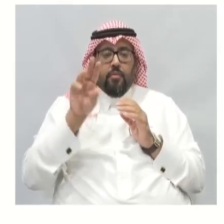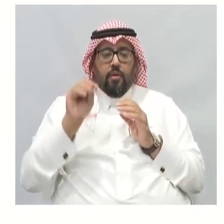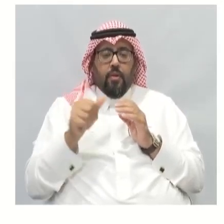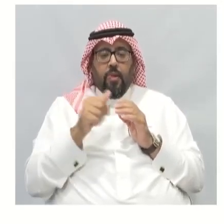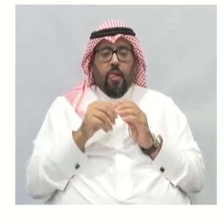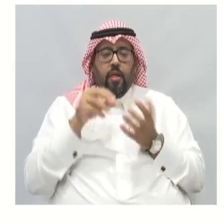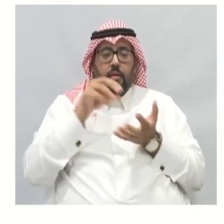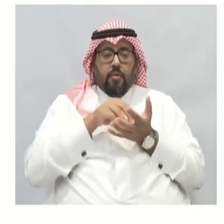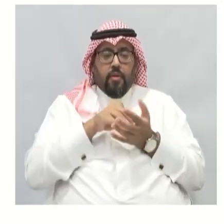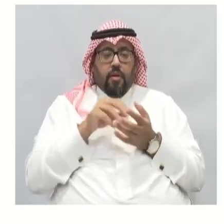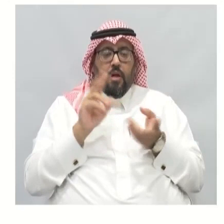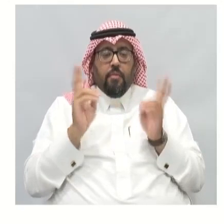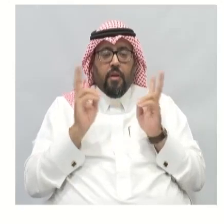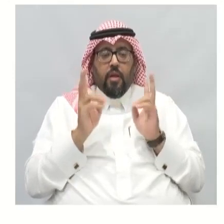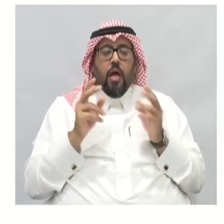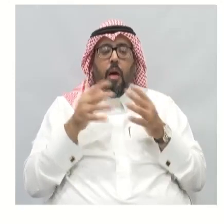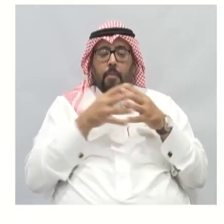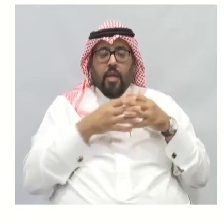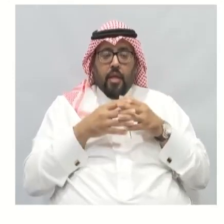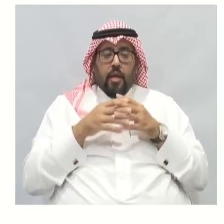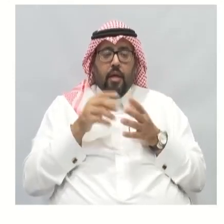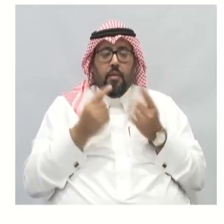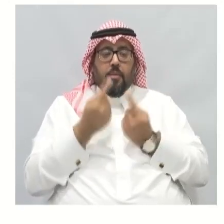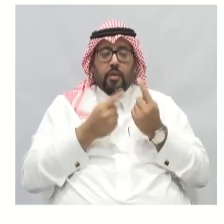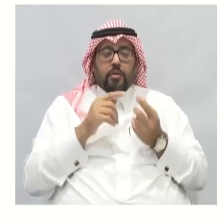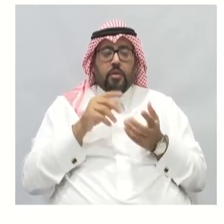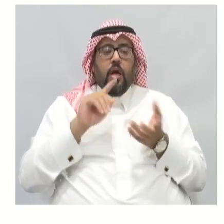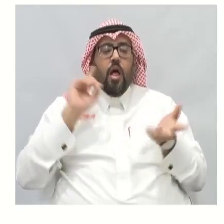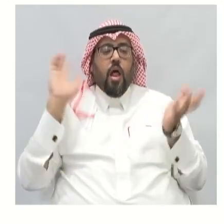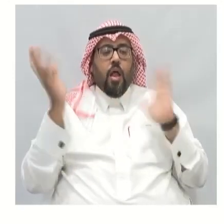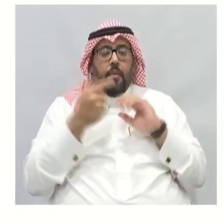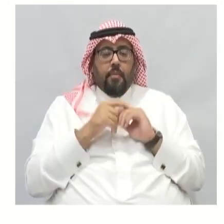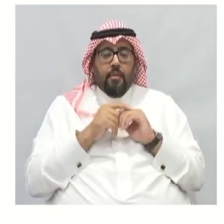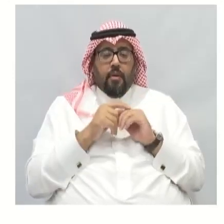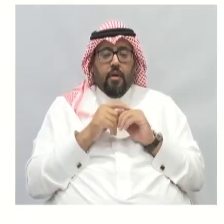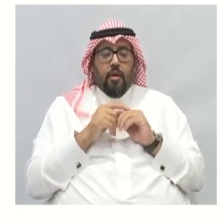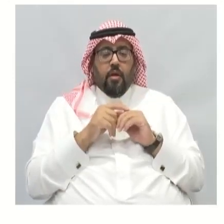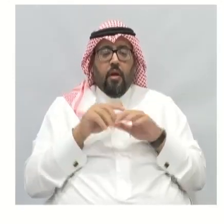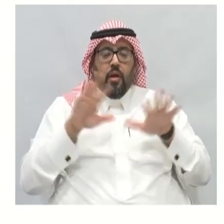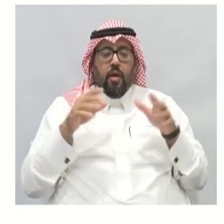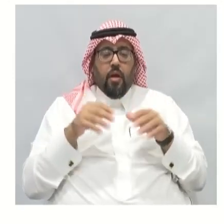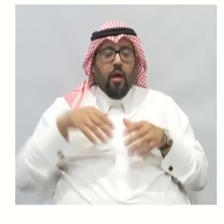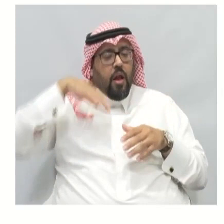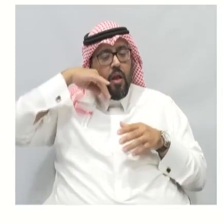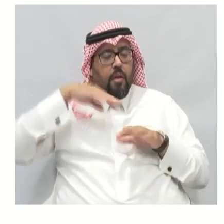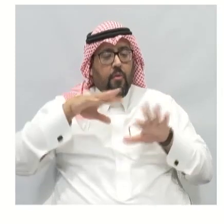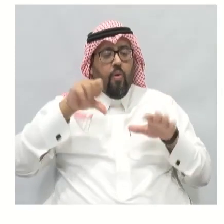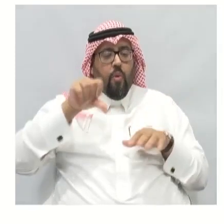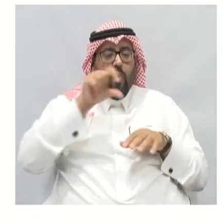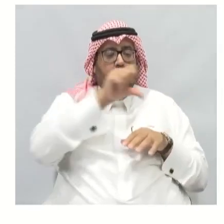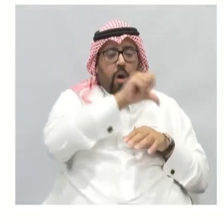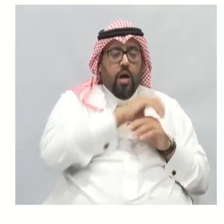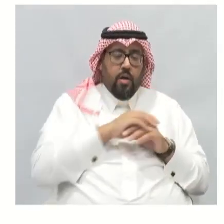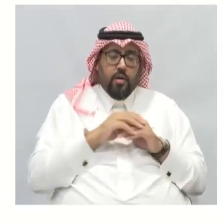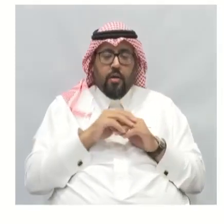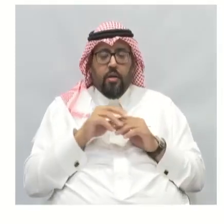في الولايات المتحده الامريكيه تاتي الزراعه في المركز فراغ في العالم في الولايات المتحده الامريكيه يتم رعي الماشيه وفراغ